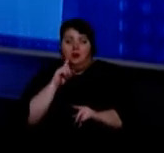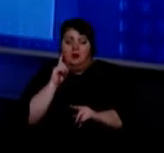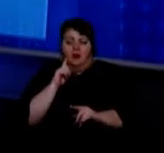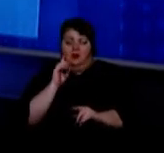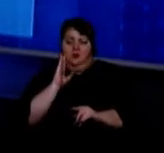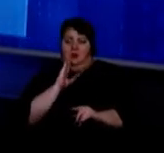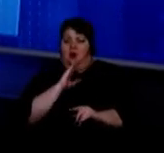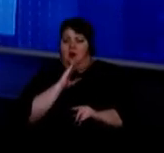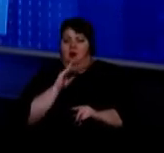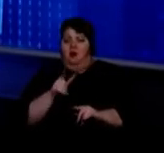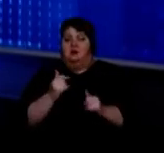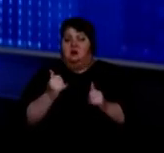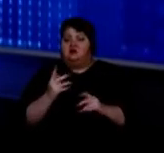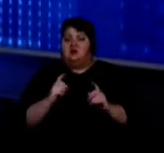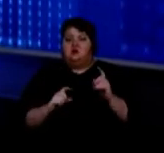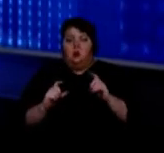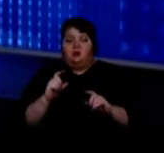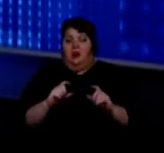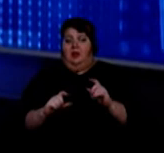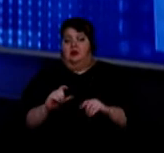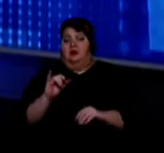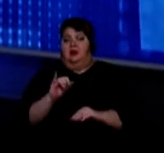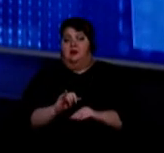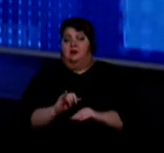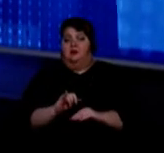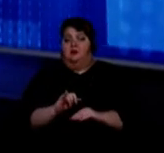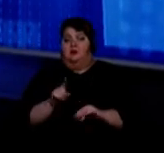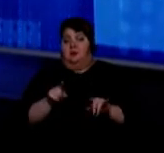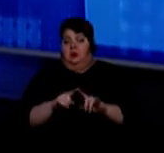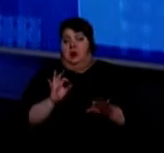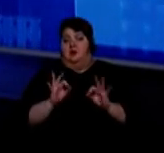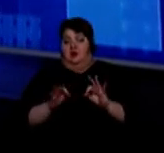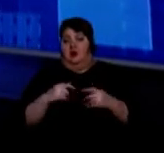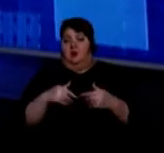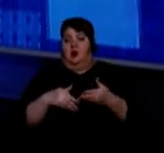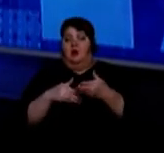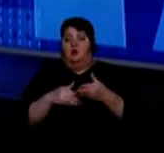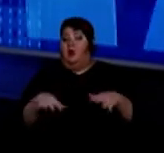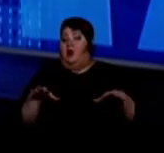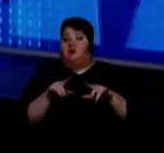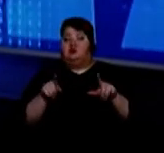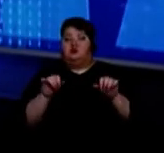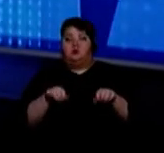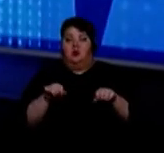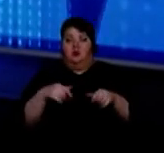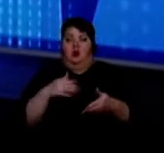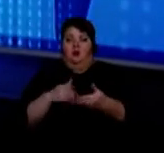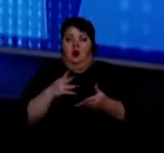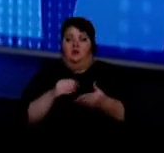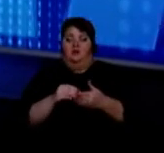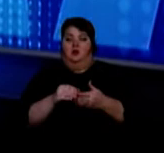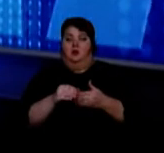дуже молоденька, вона ще студентка. І так, звичайно, ми допомагали всім, чим могли. Ми маємо свою